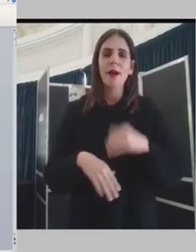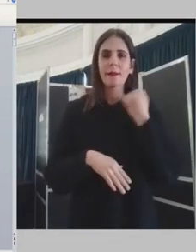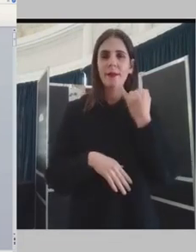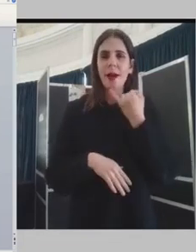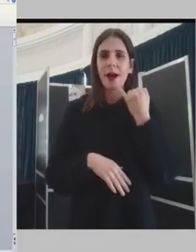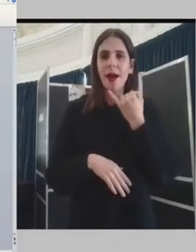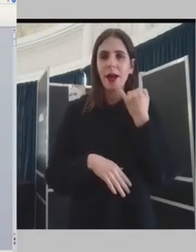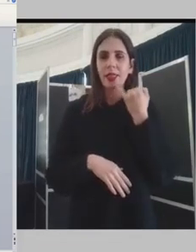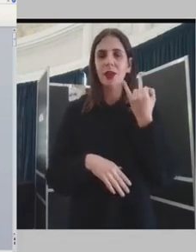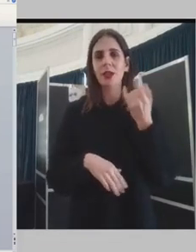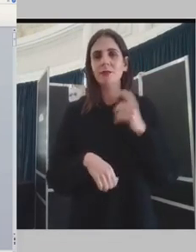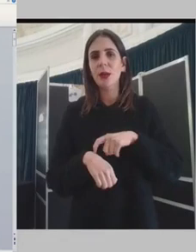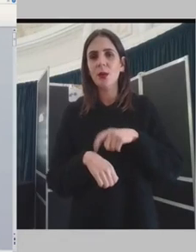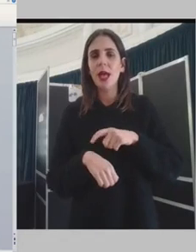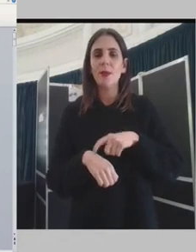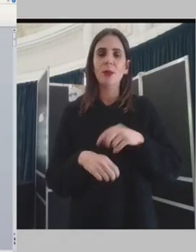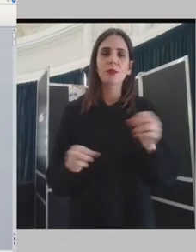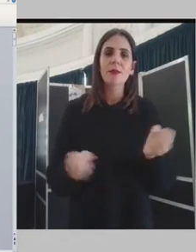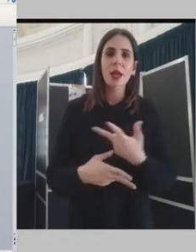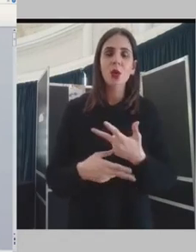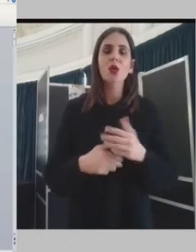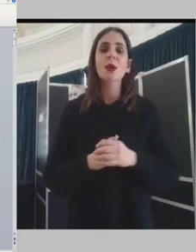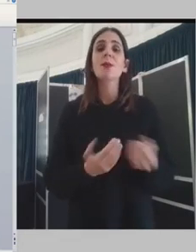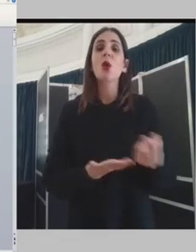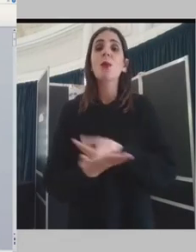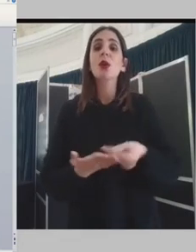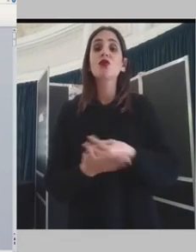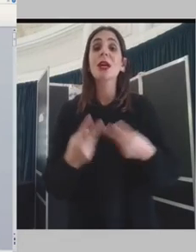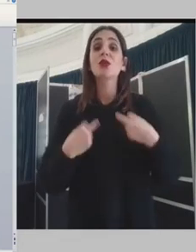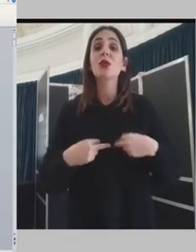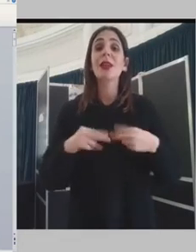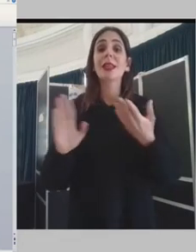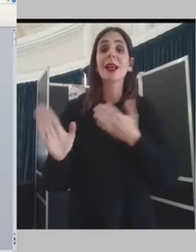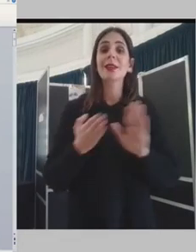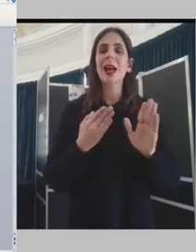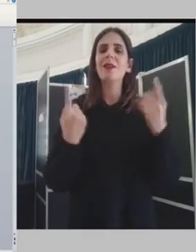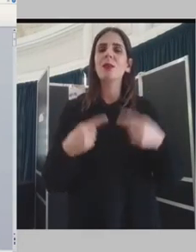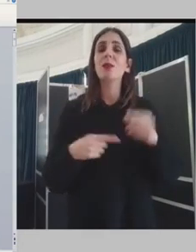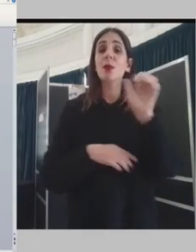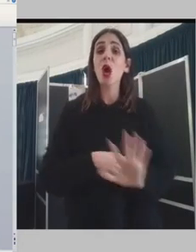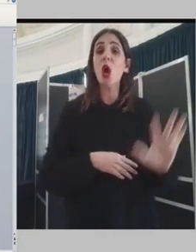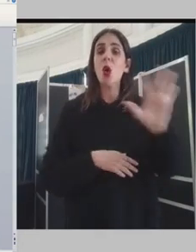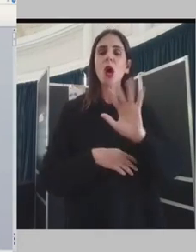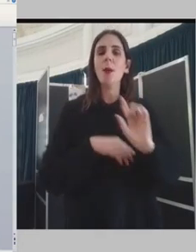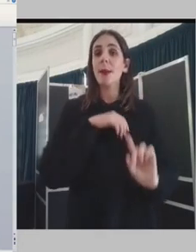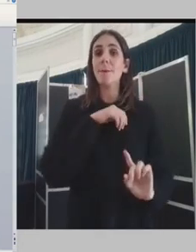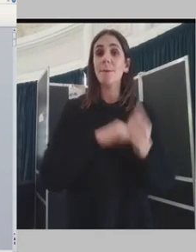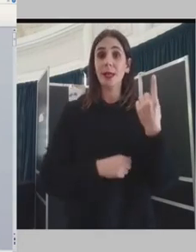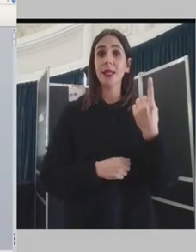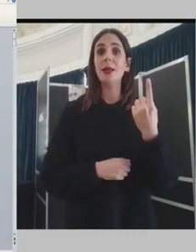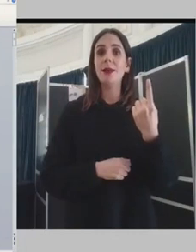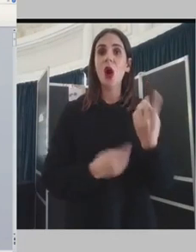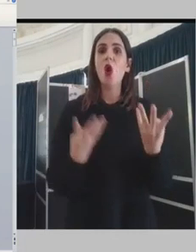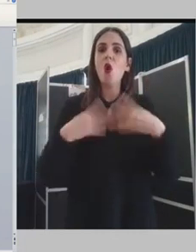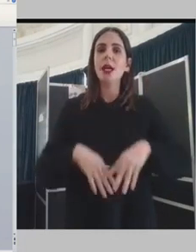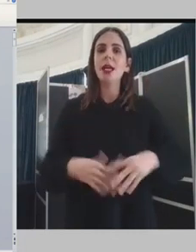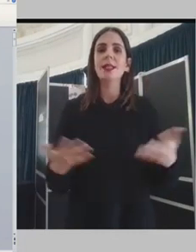più facile. Progetto Vita è stata la prima realtà in Europa ad organizzare un sistema